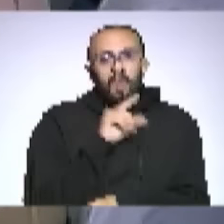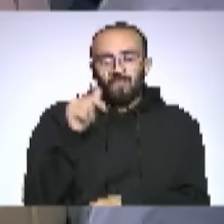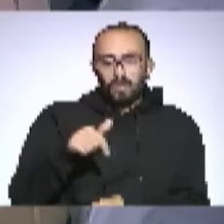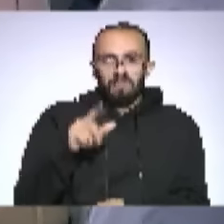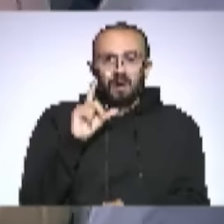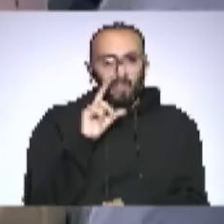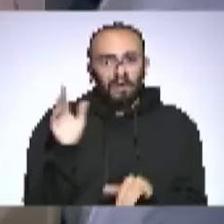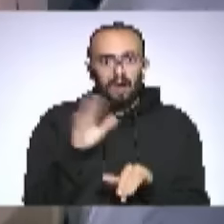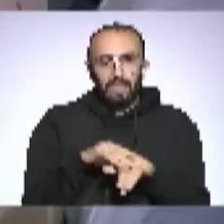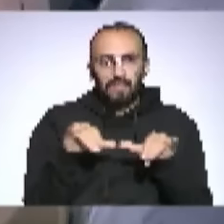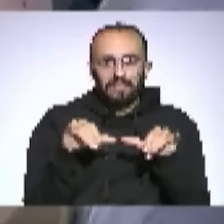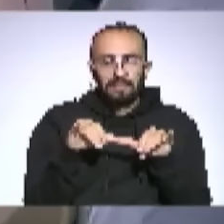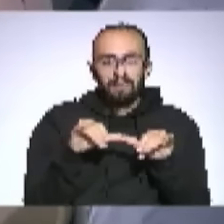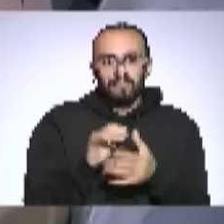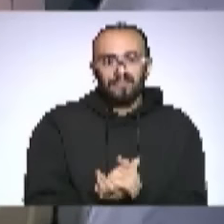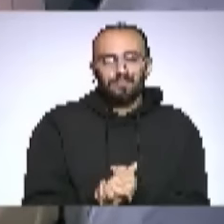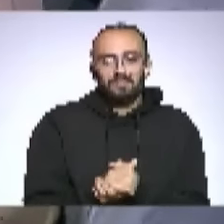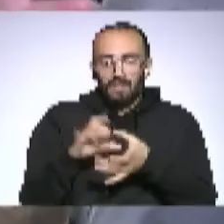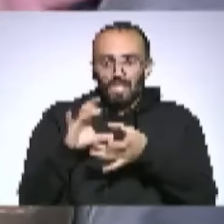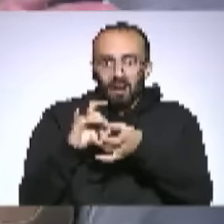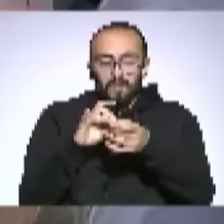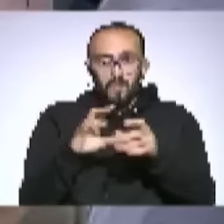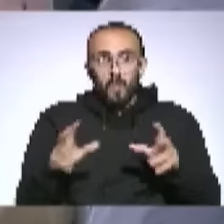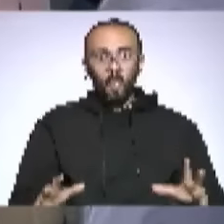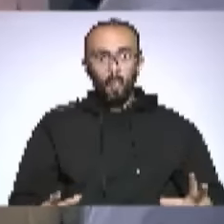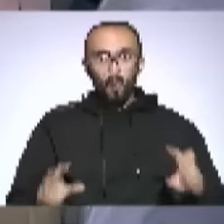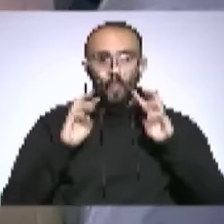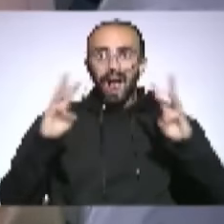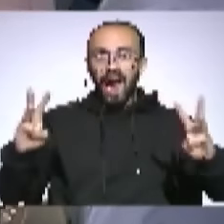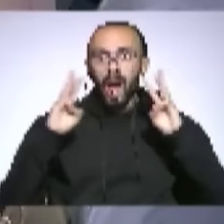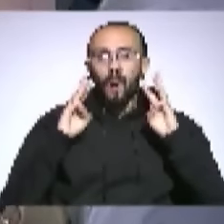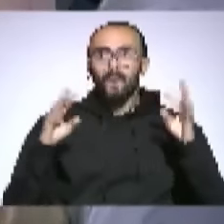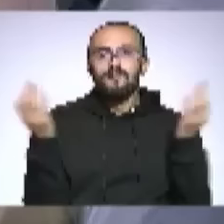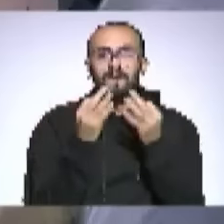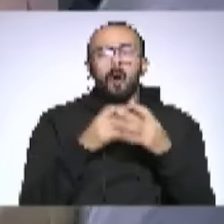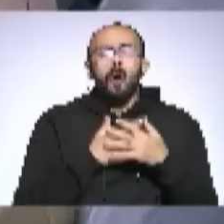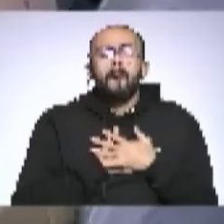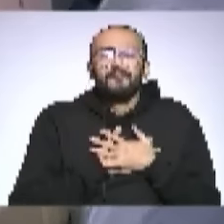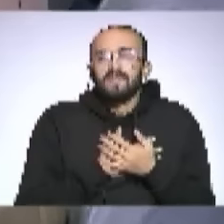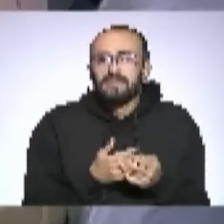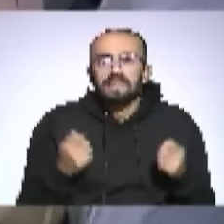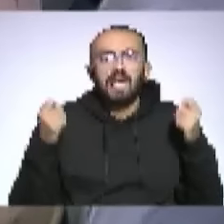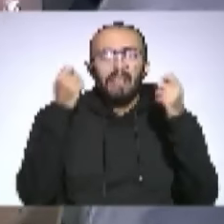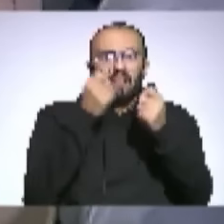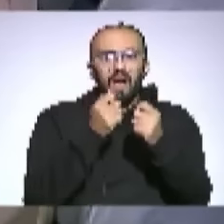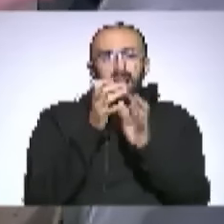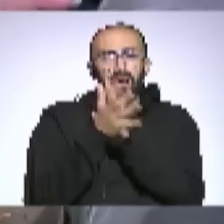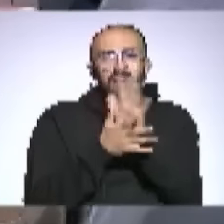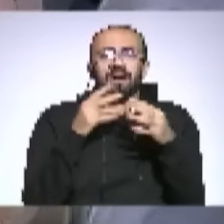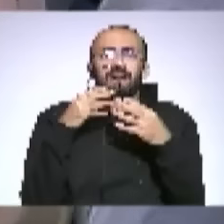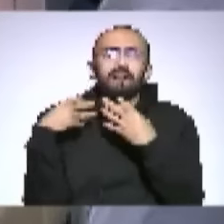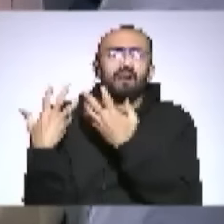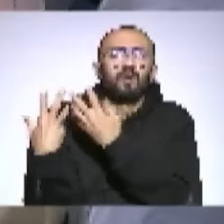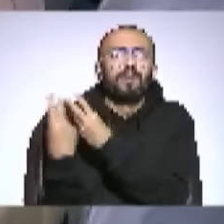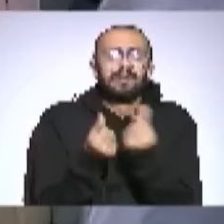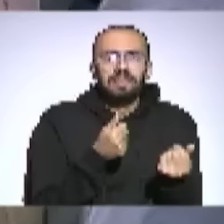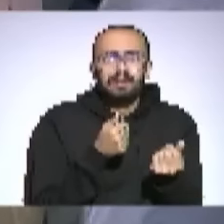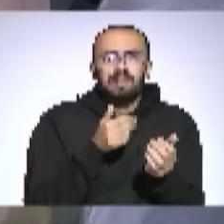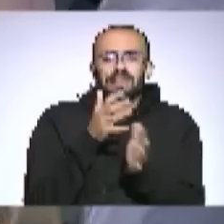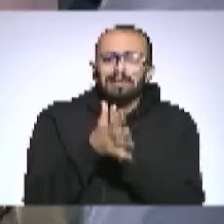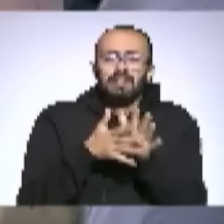دول على السوشيال ميديا العلاقات اللي فيها ابهار اللي فيها حب زياده عن اللزوم اللي فيها كلام كتير حلو على السوشيال ميديا